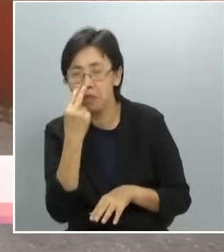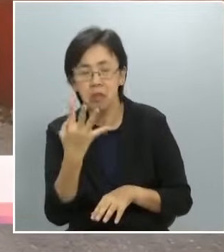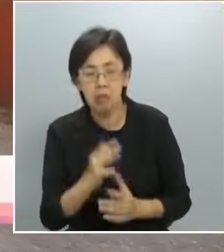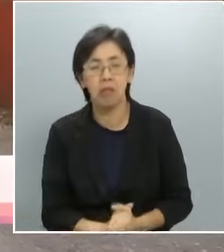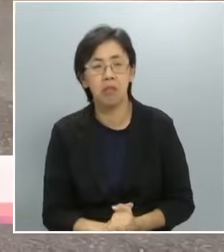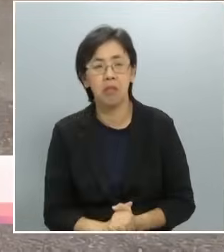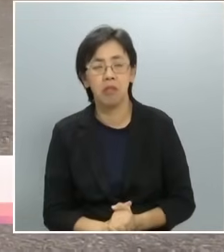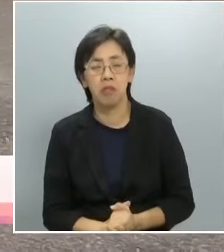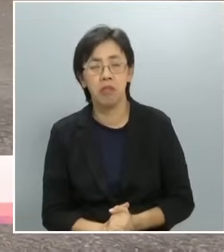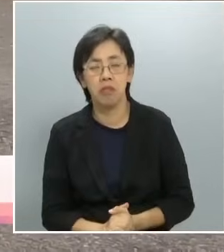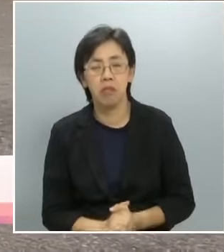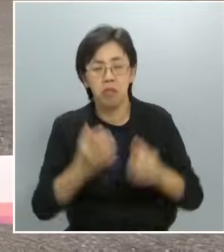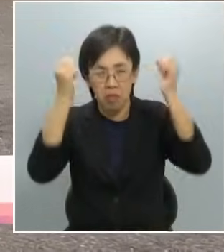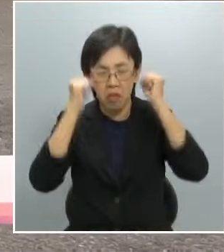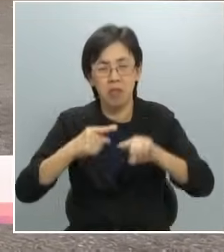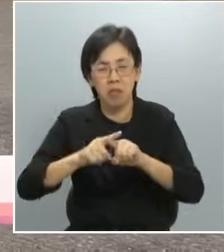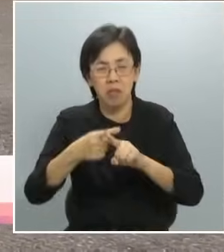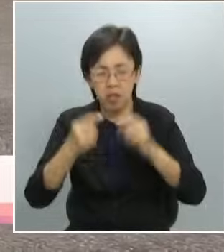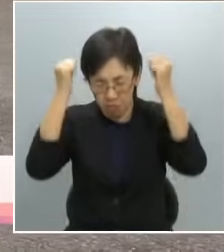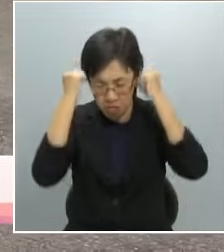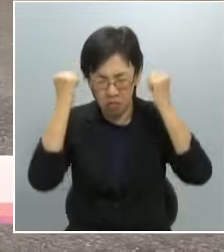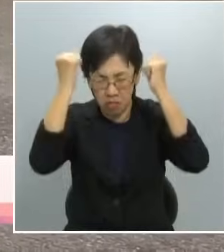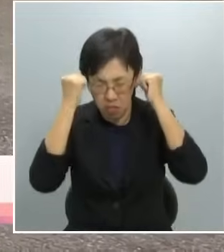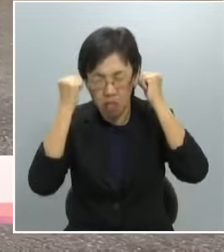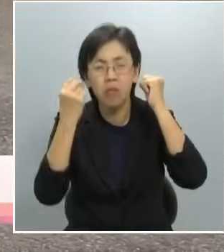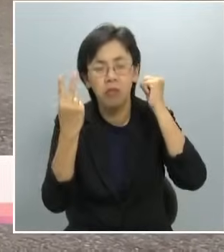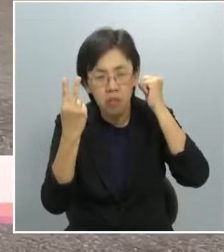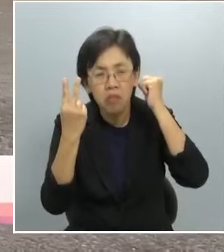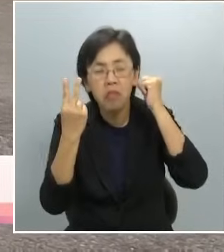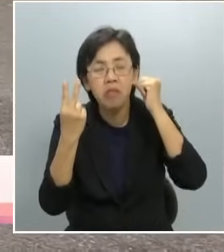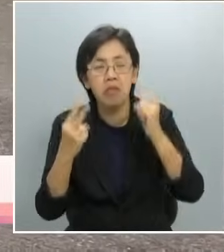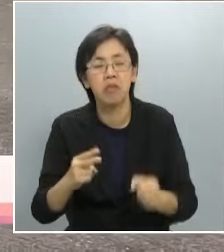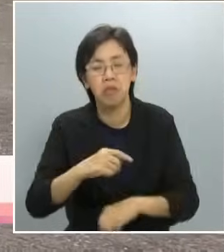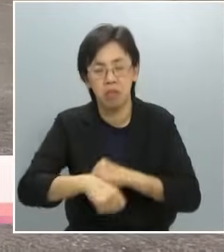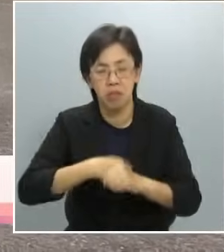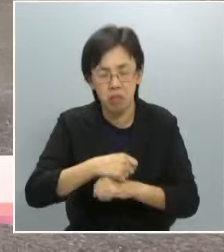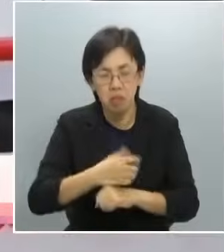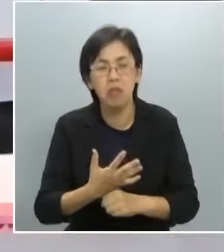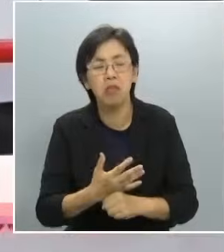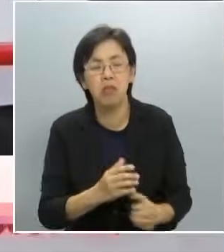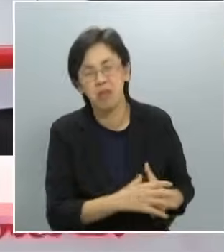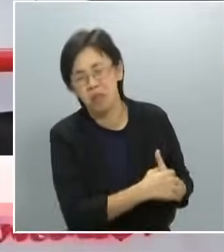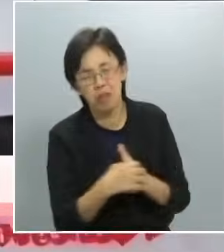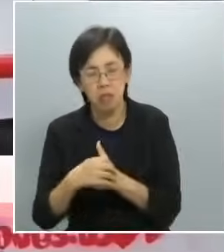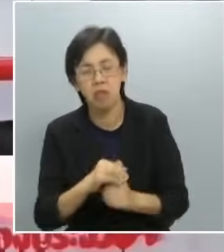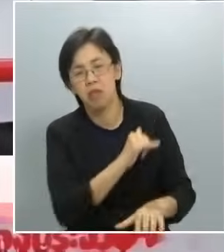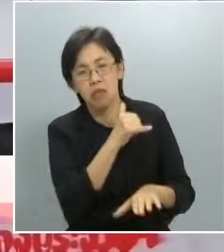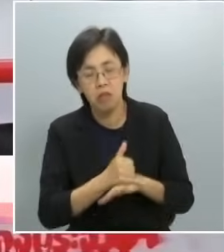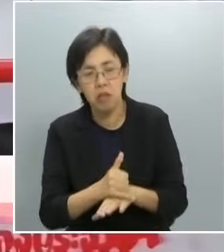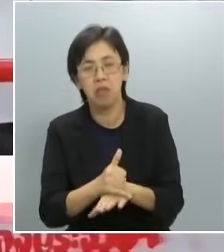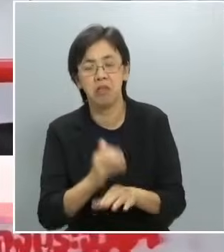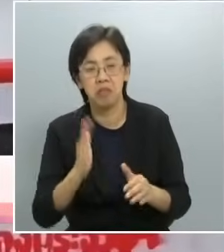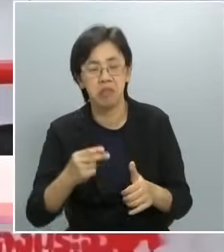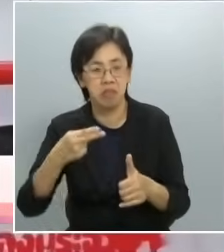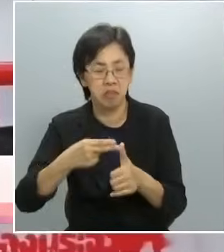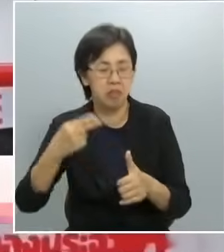ก็ใช้หมวกไอ้โม่งคลุมศีรษะเธอ2ชั้นใช้เคเบิลไทยรัดที่แขนลากขึ้นไปบนรถมีคนร้ายใช้ปืนจี้